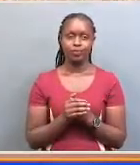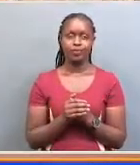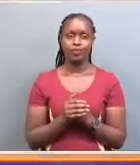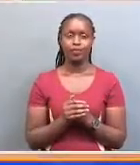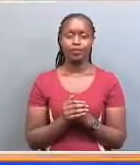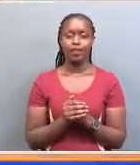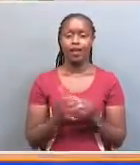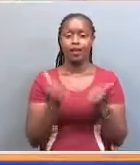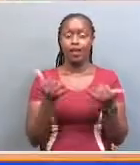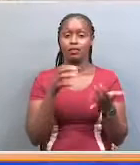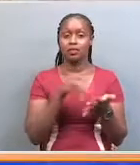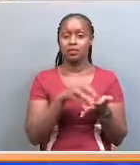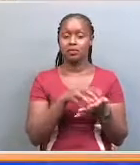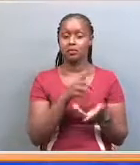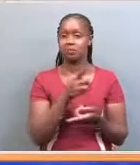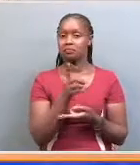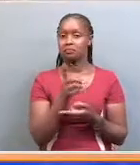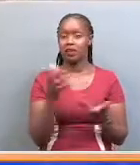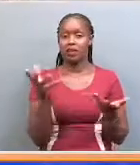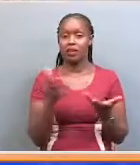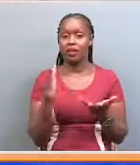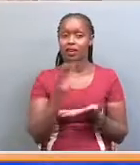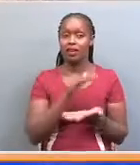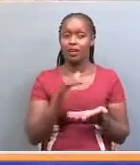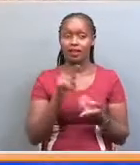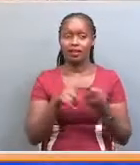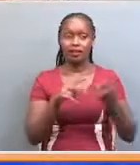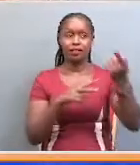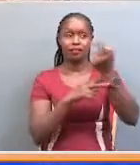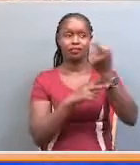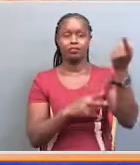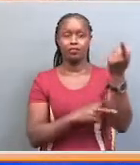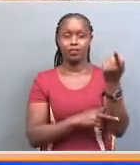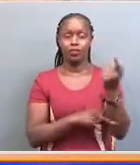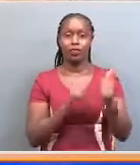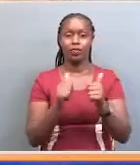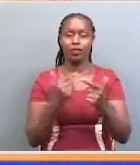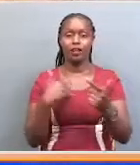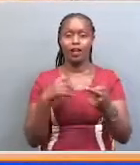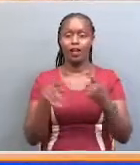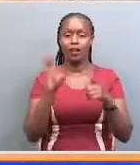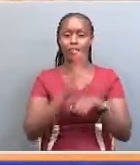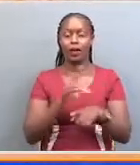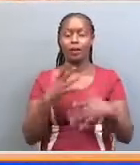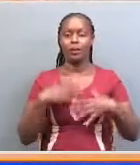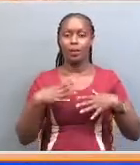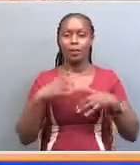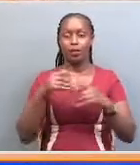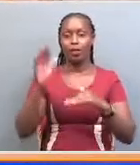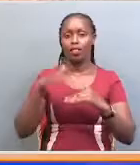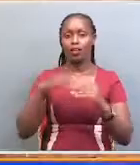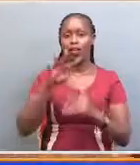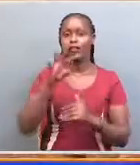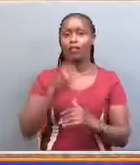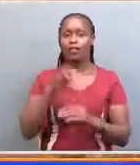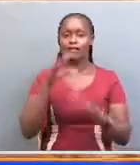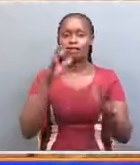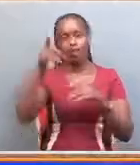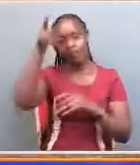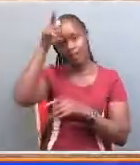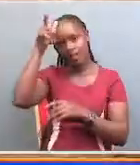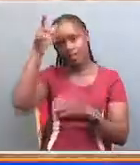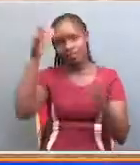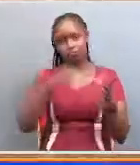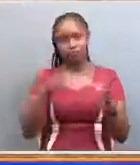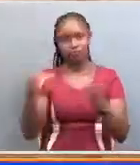Ndivyo hali ilivyo katika eneo hili ambapo daraja linalounganisha vijiji zaidi ya 40 katika kaunti ya Baringo